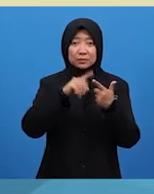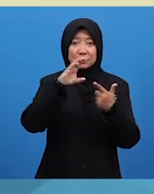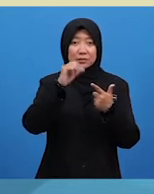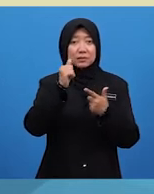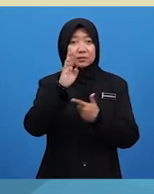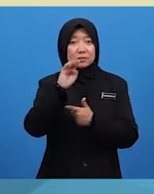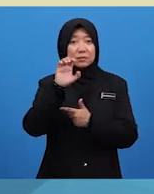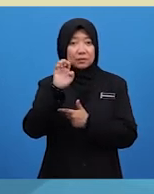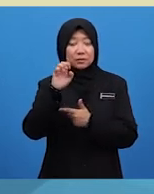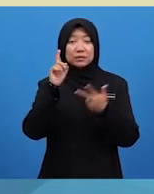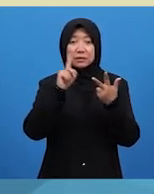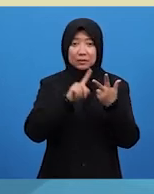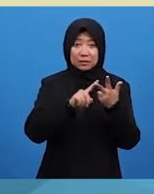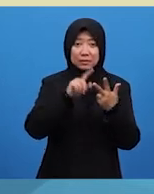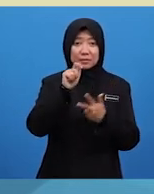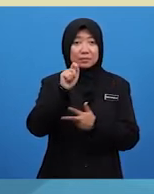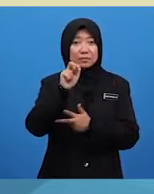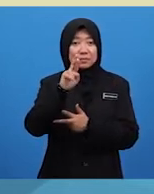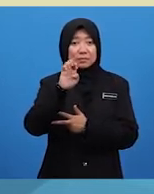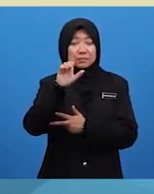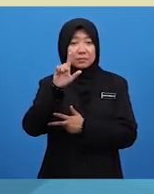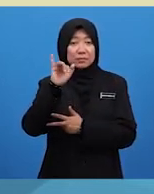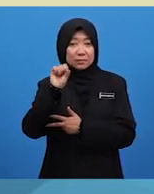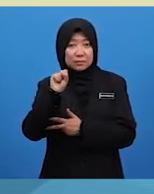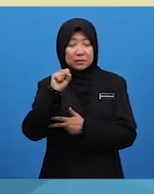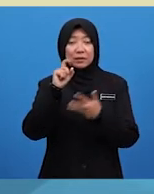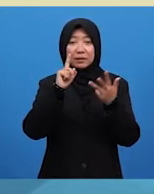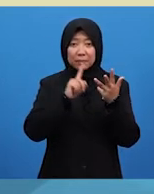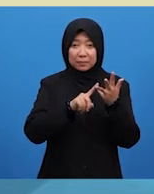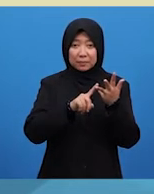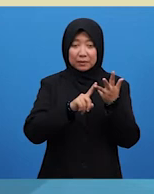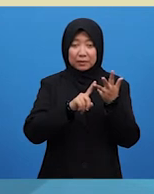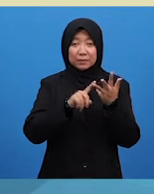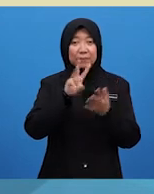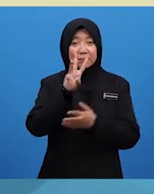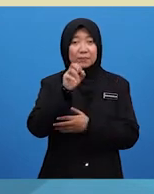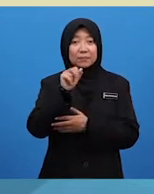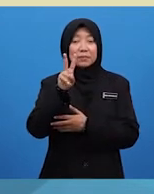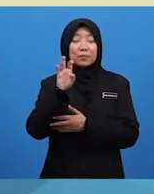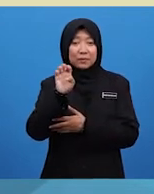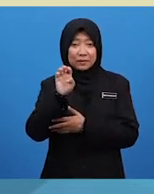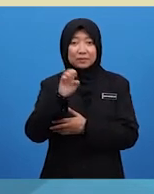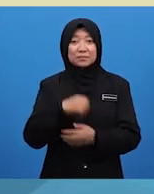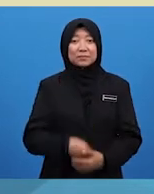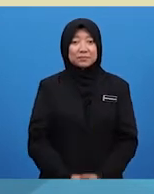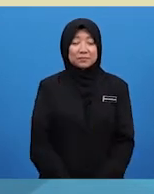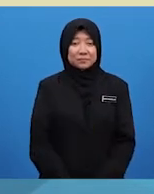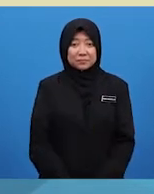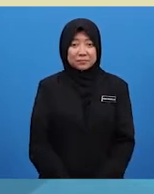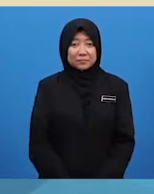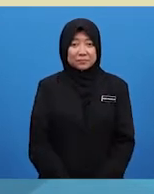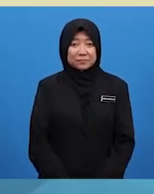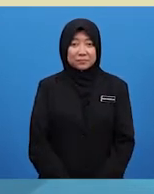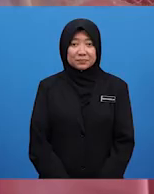ketiga, trellis stitch. Dan yang keempat, wave stitch.